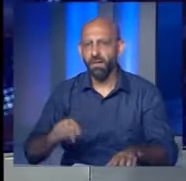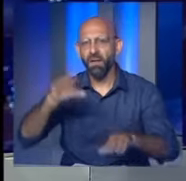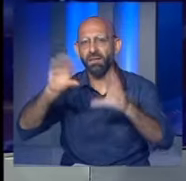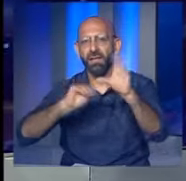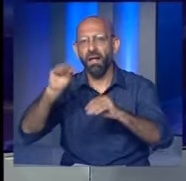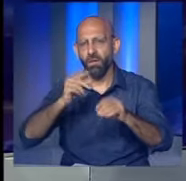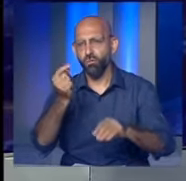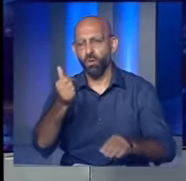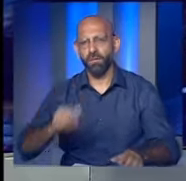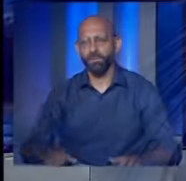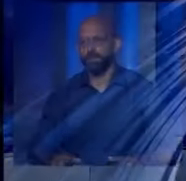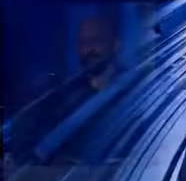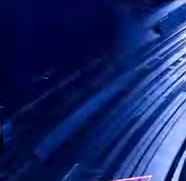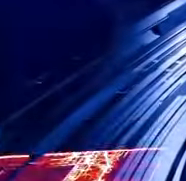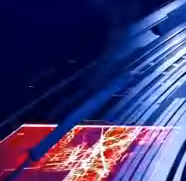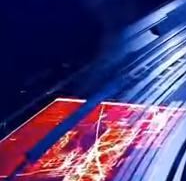فنوا